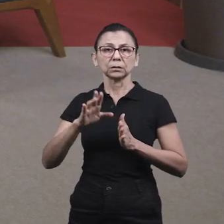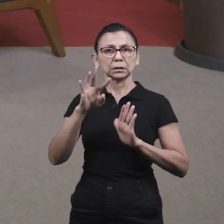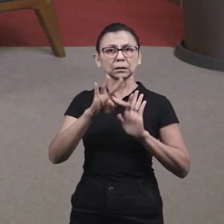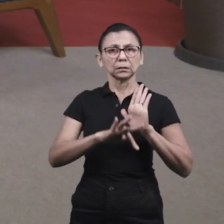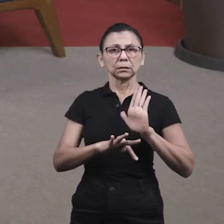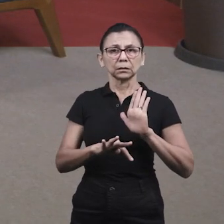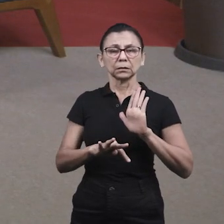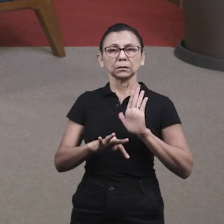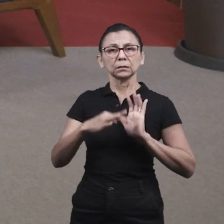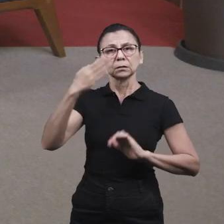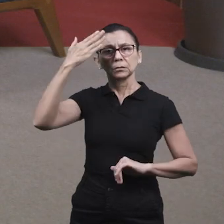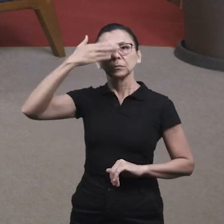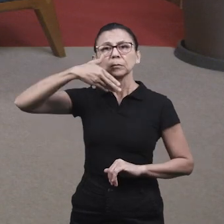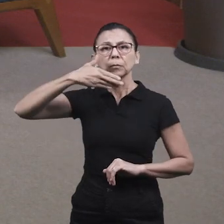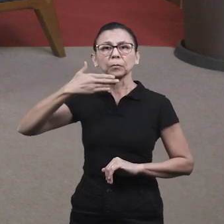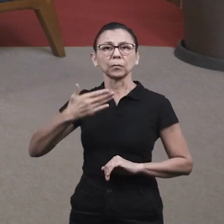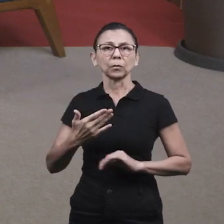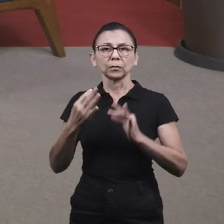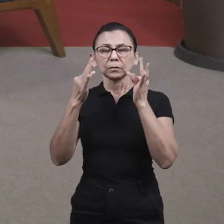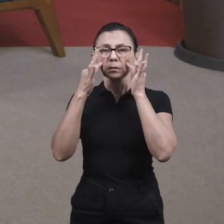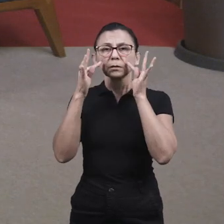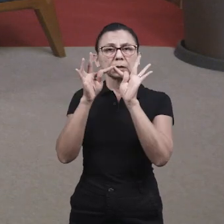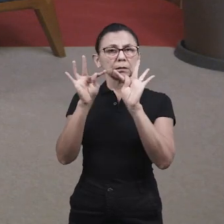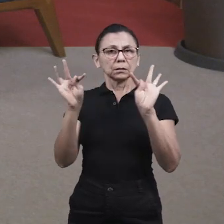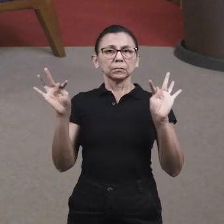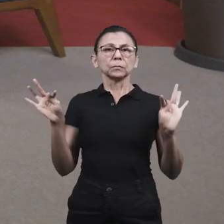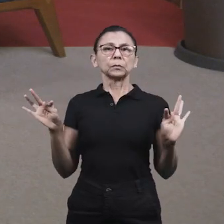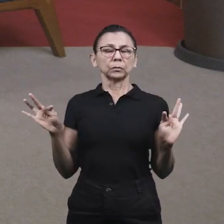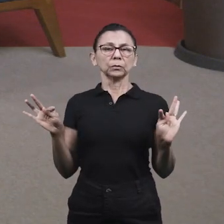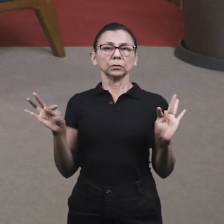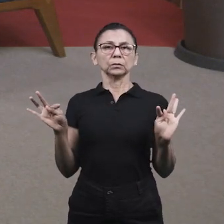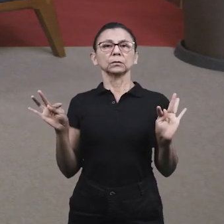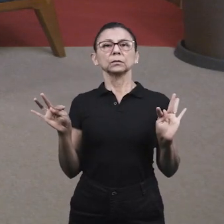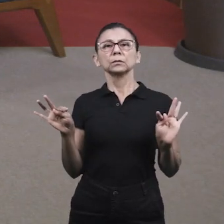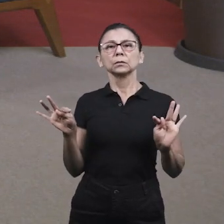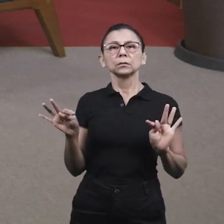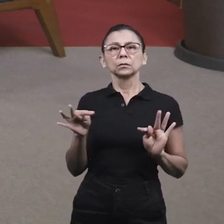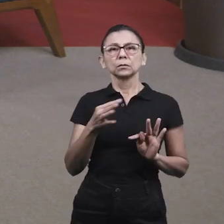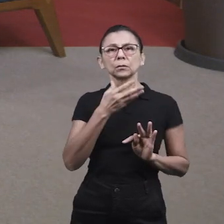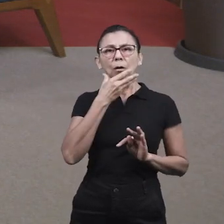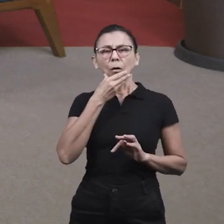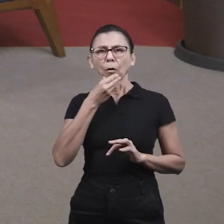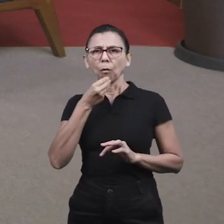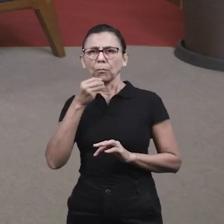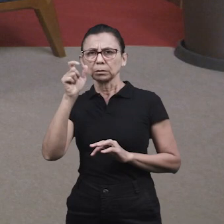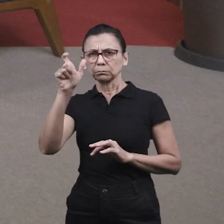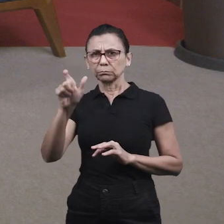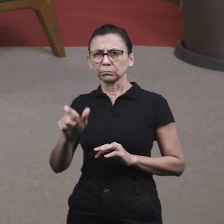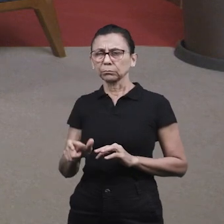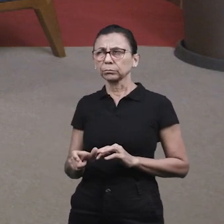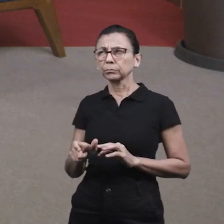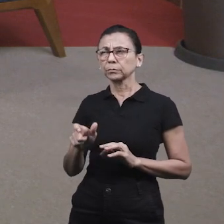la Bible, et elle a une inspiration divine. Il y a le texte biblique